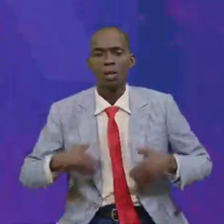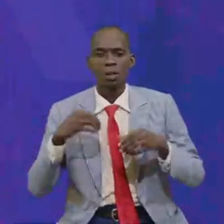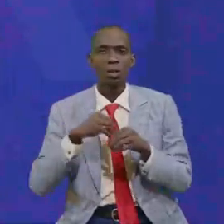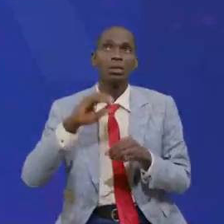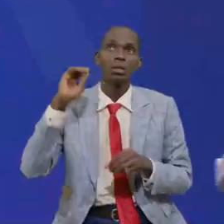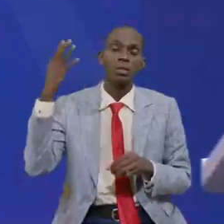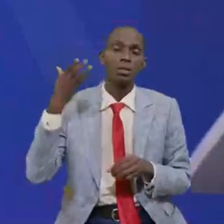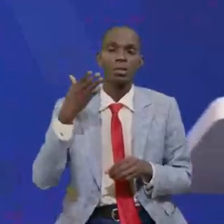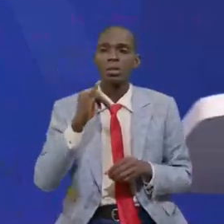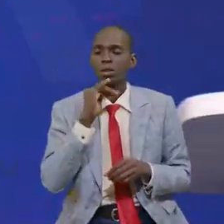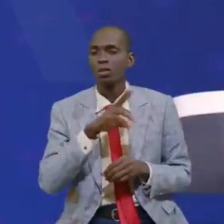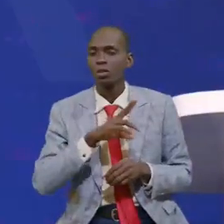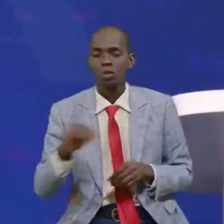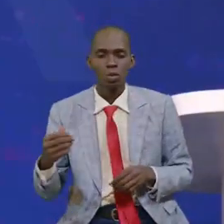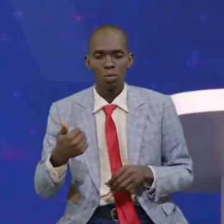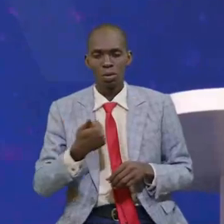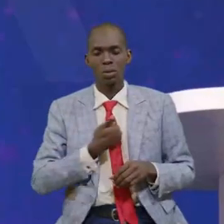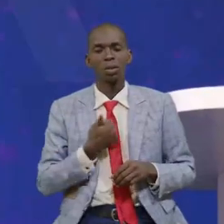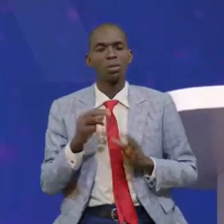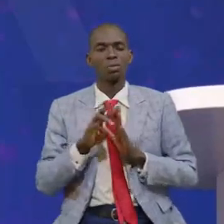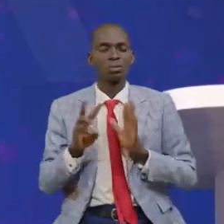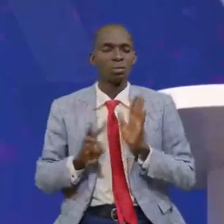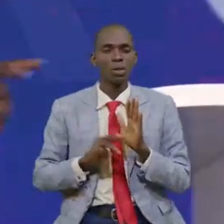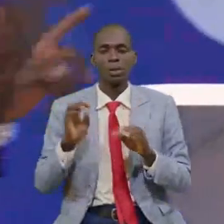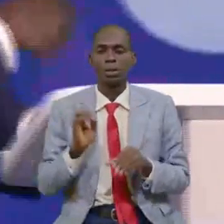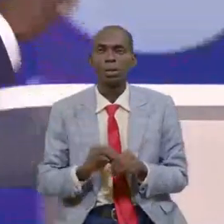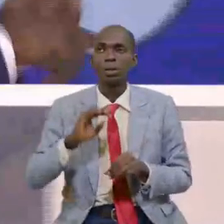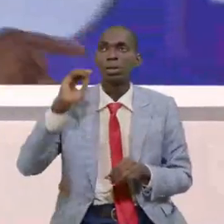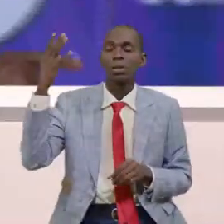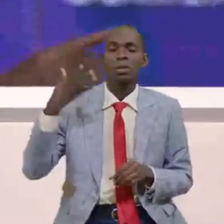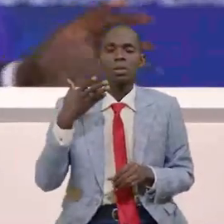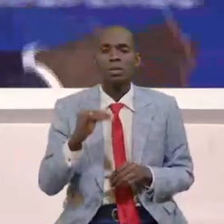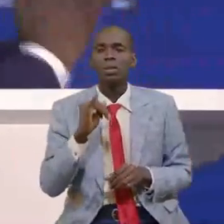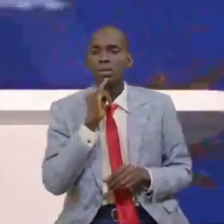grâce. Il n'y a pas de volonté de soi dans la grâce.